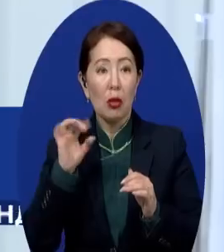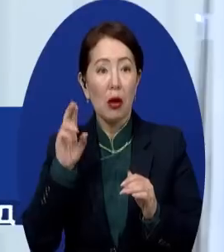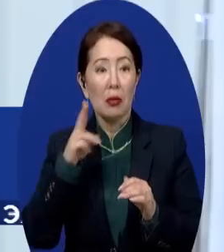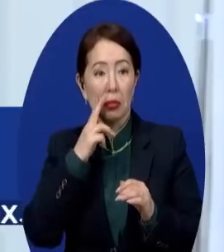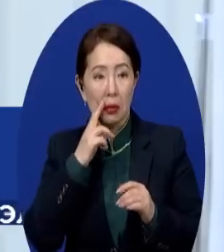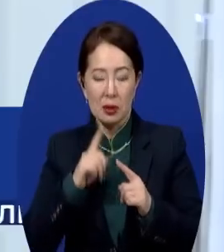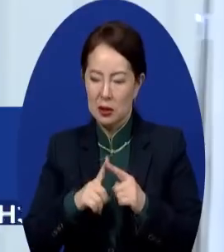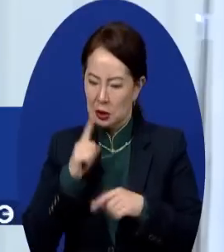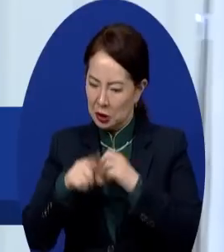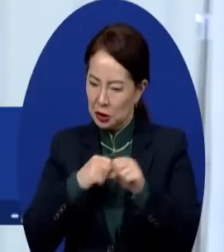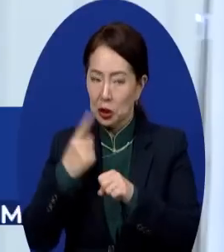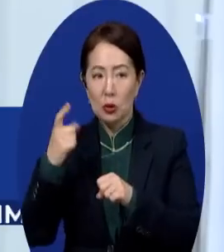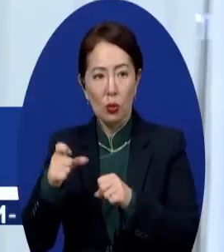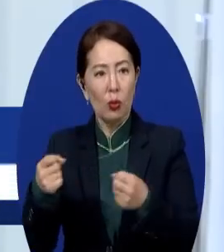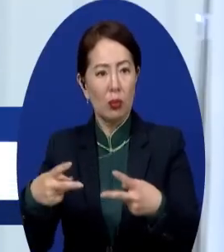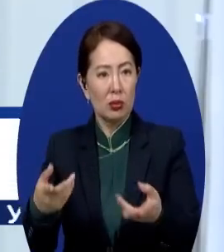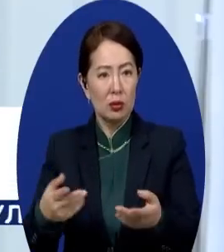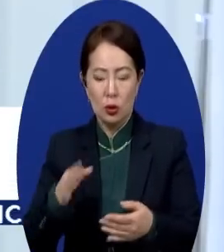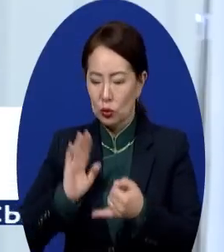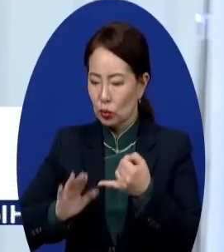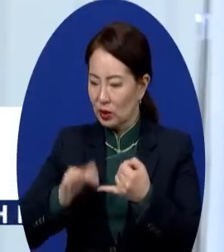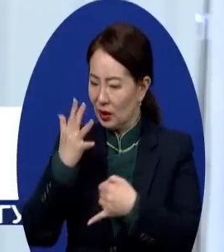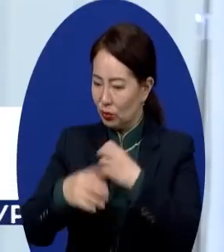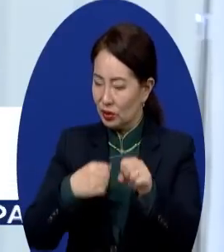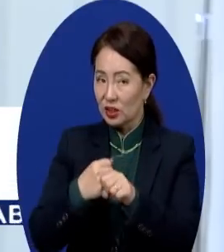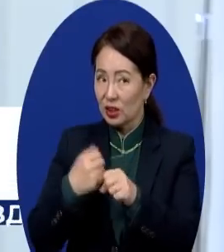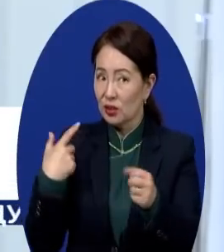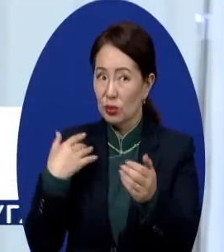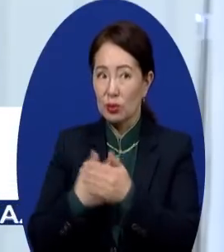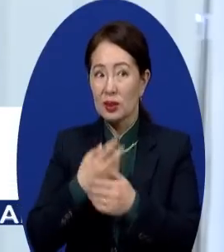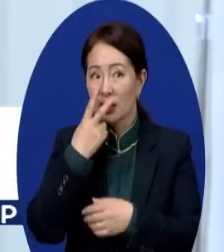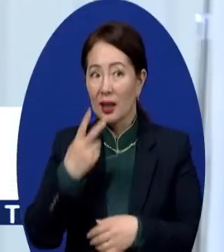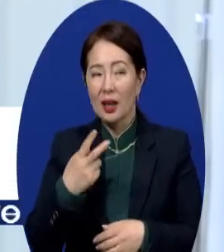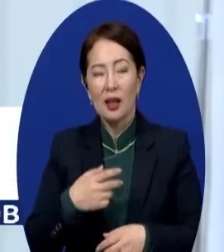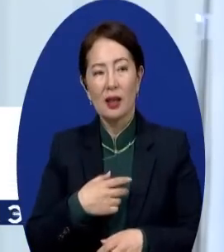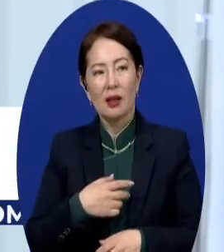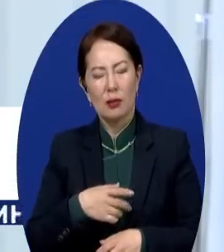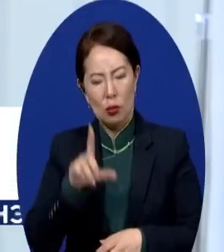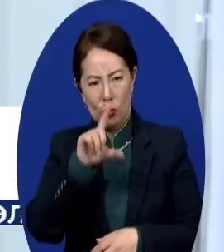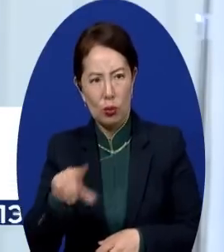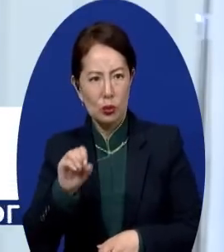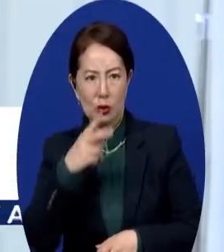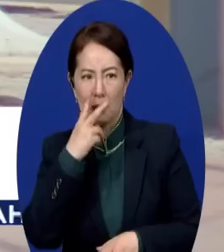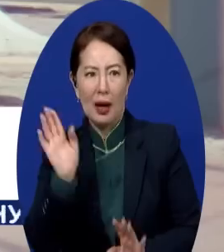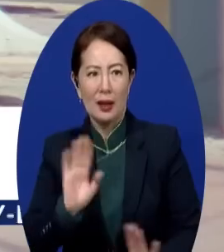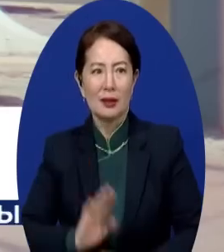хүн ногдож ингэж харагдчихэ. Сүүлийн 5 жилийн дунджаар одоо энийг харахаар нэг тэгж буурсан үзүүлэлт бол харагдахгүй